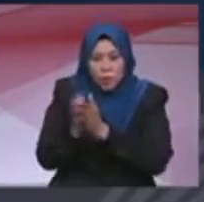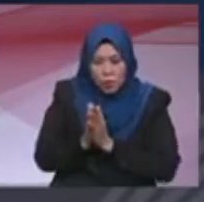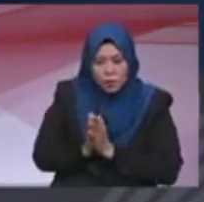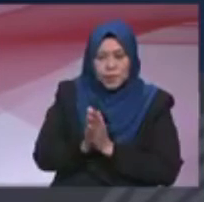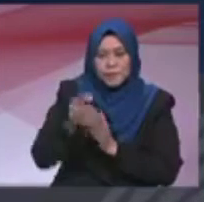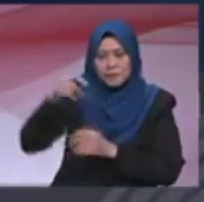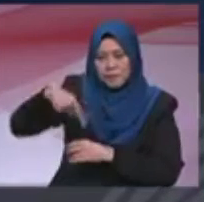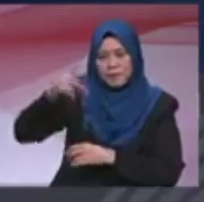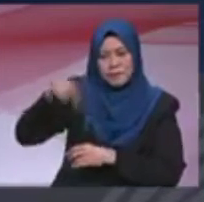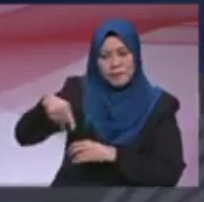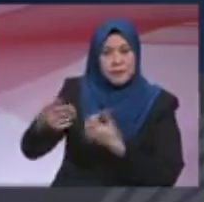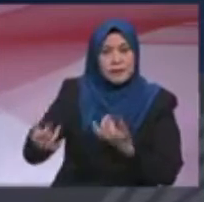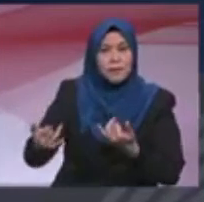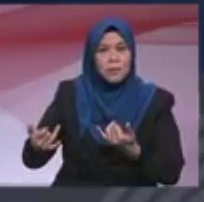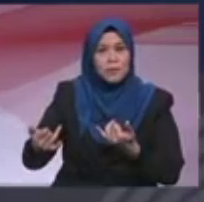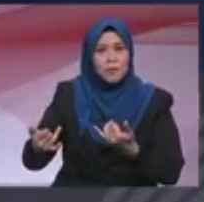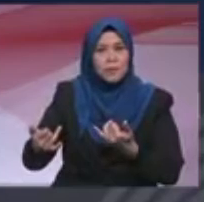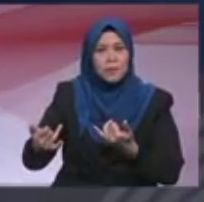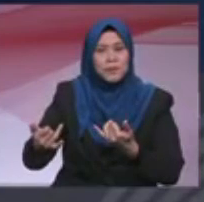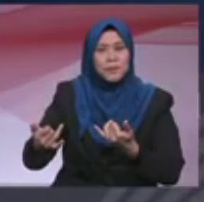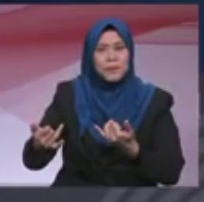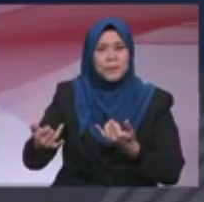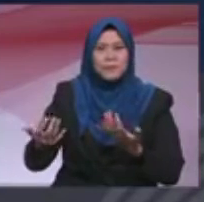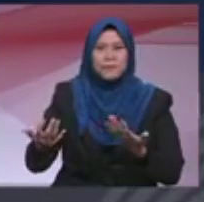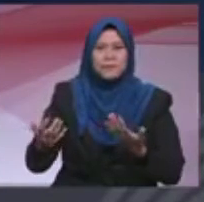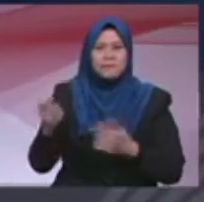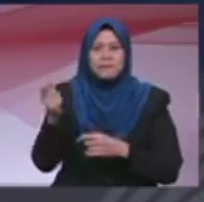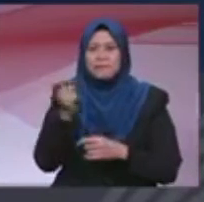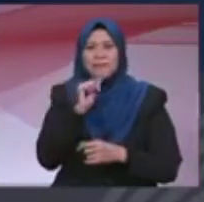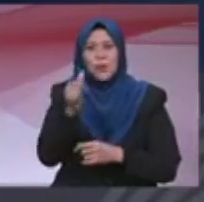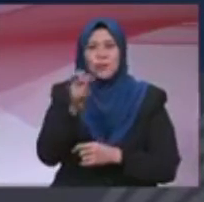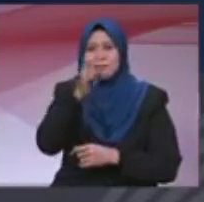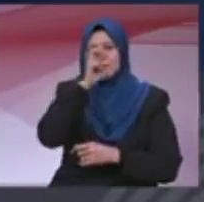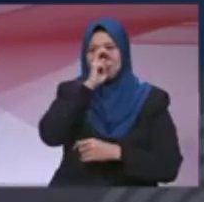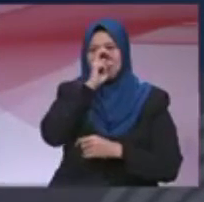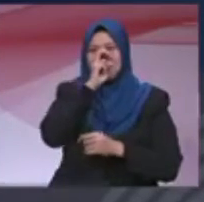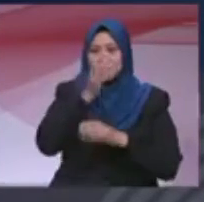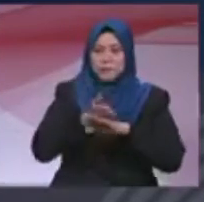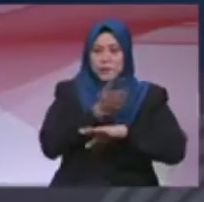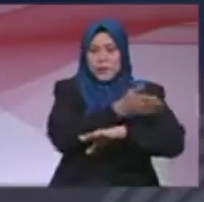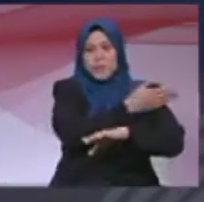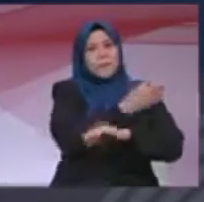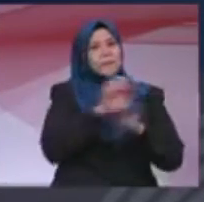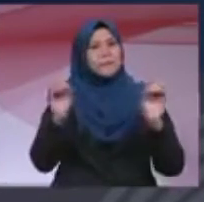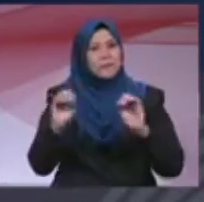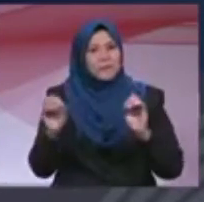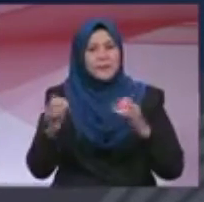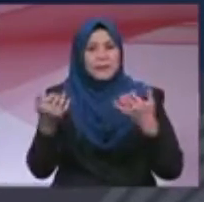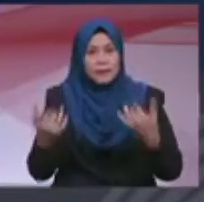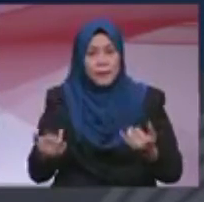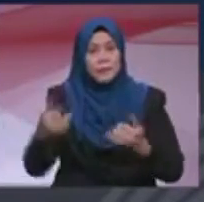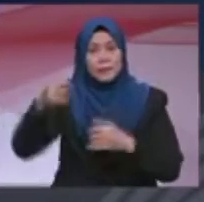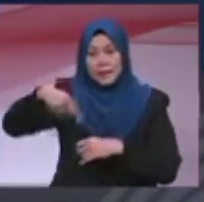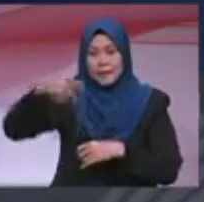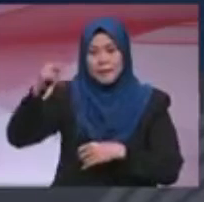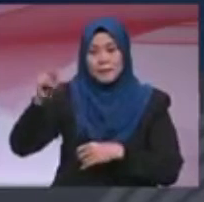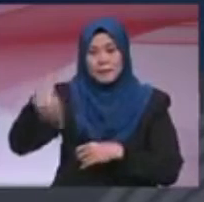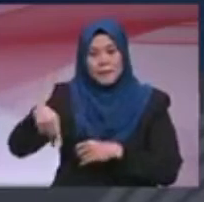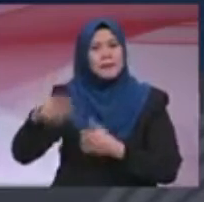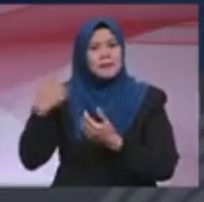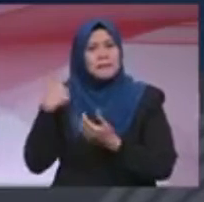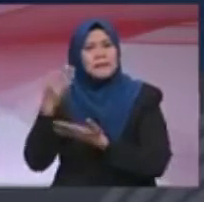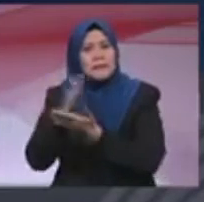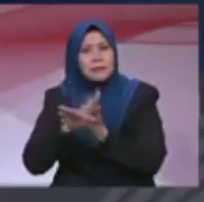ini dikatakan ianya tidak seketat yang dahulu. Bidang ekonomi dibuka, maka ibu bapa ada